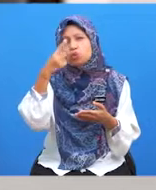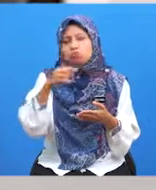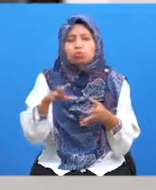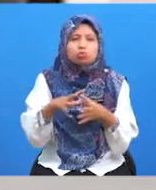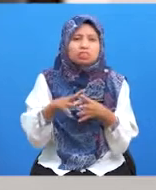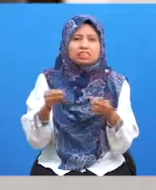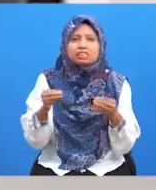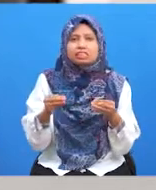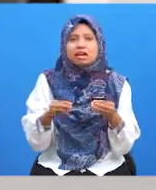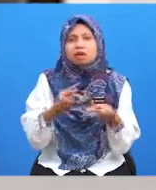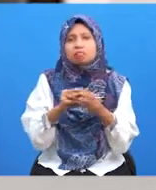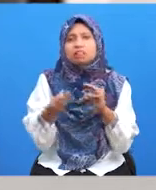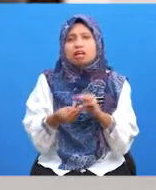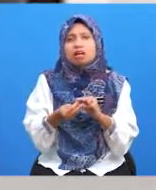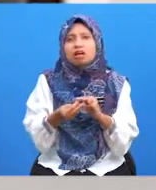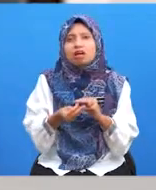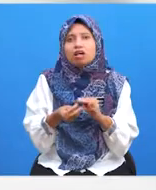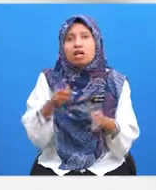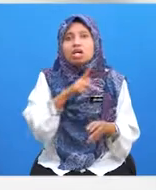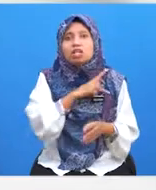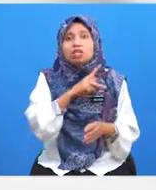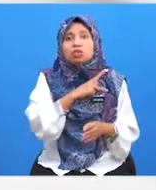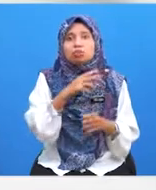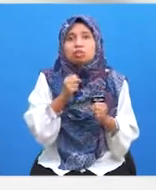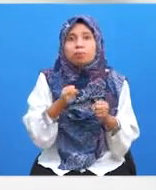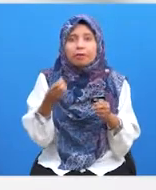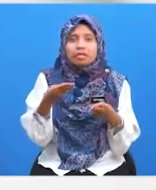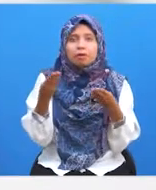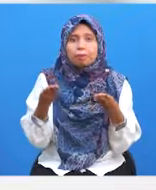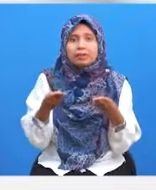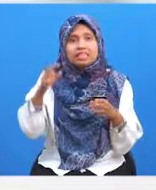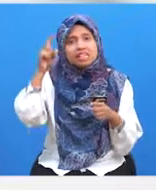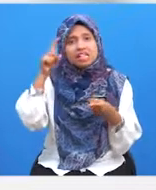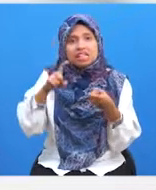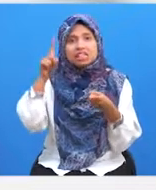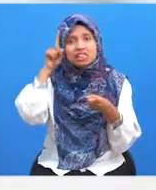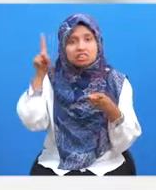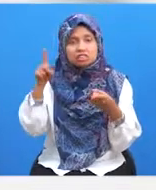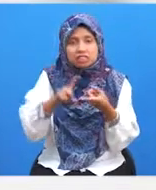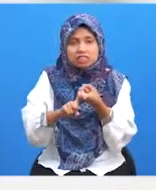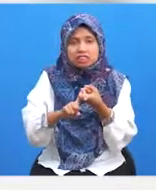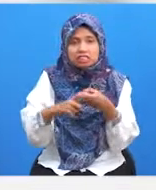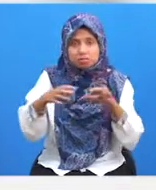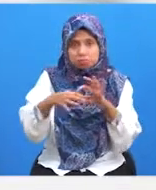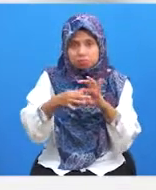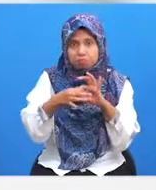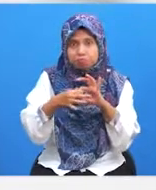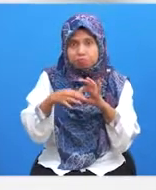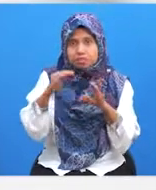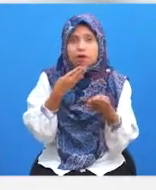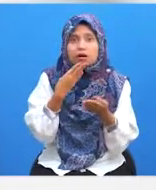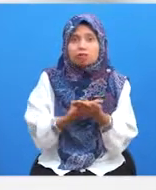masalah tersebut majikan dan perkecil dapat bekerja sama untuk membuat keputusan yang baik ini dapat mempengaruhi